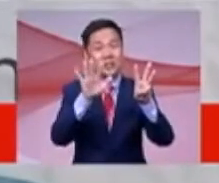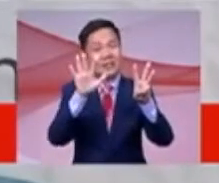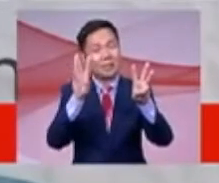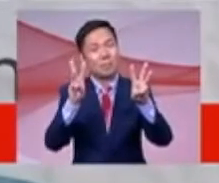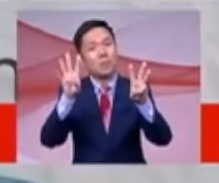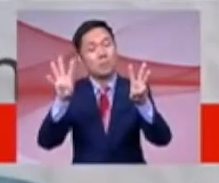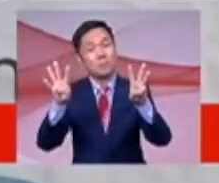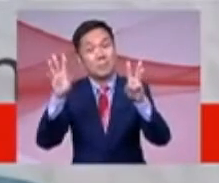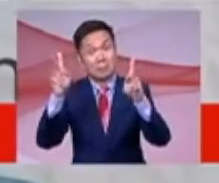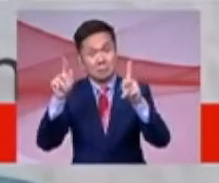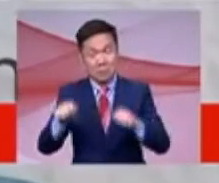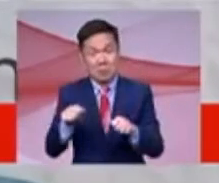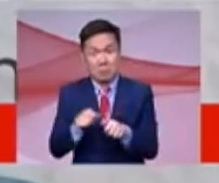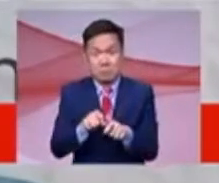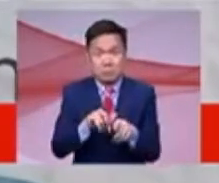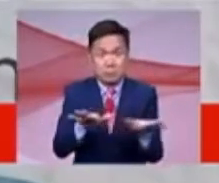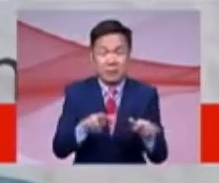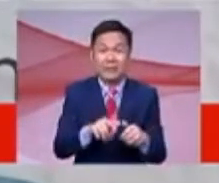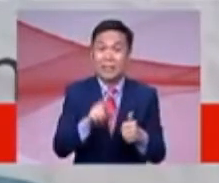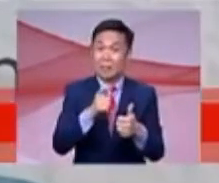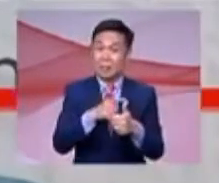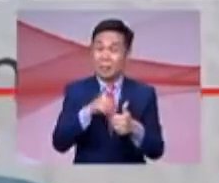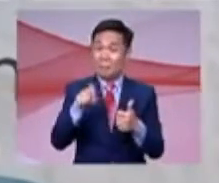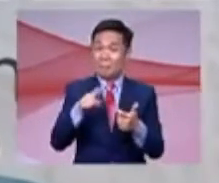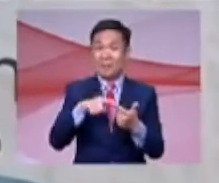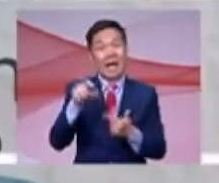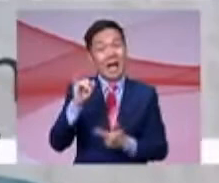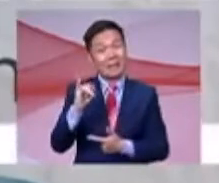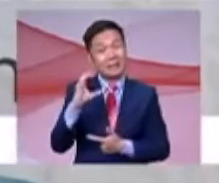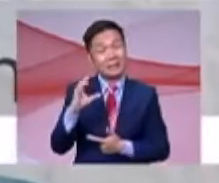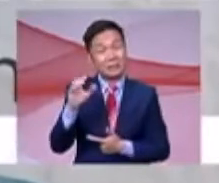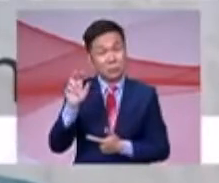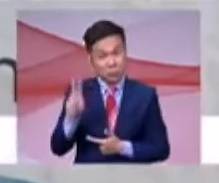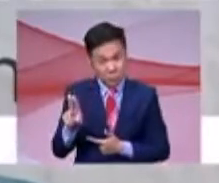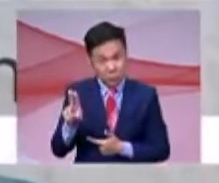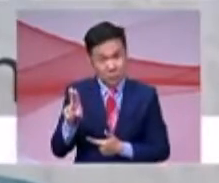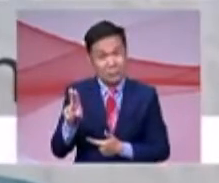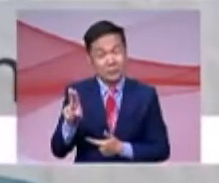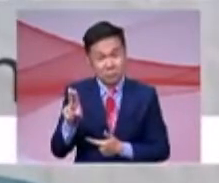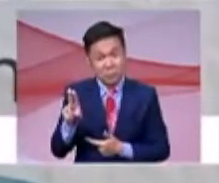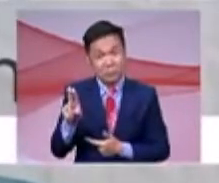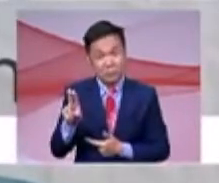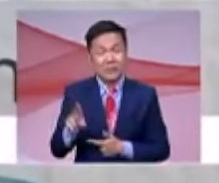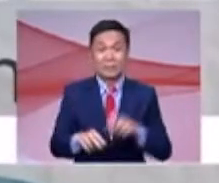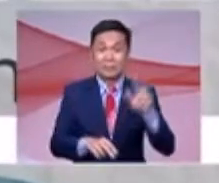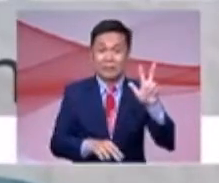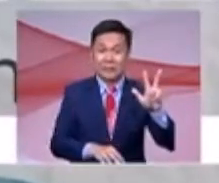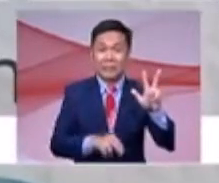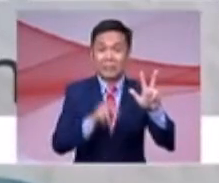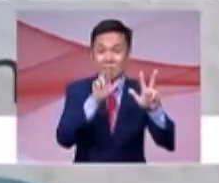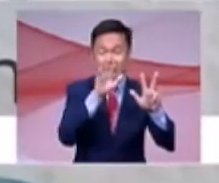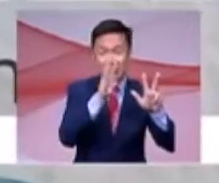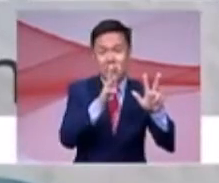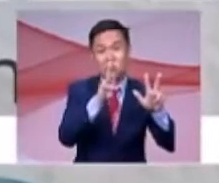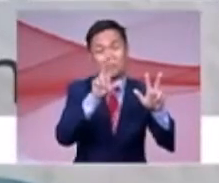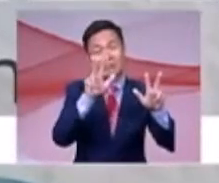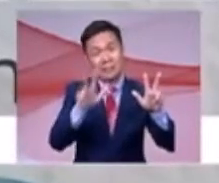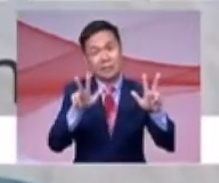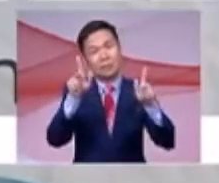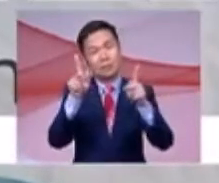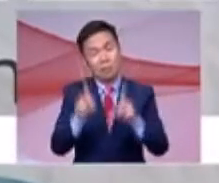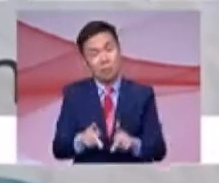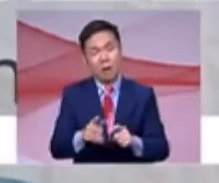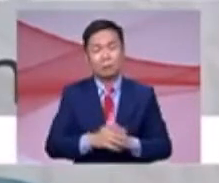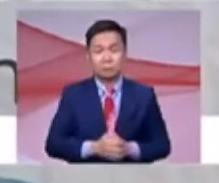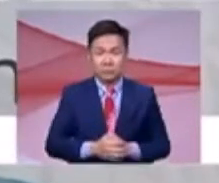36,564 kes. Kes yang memerlukan rawatan di unit rawatan rapi adalah 363 kes.